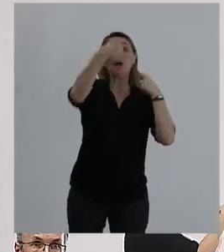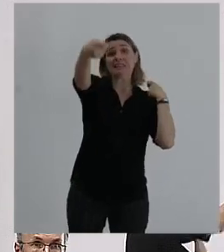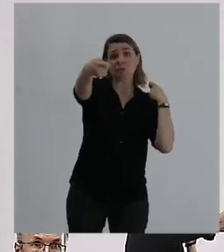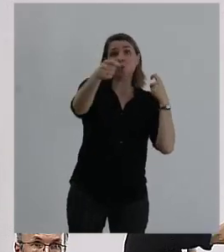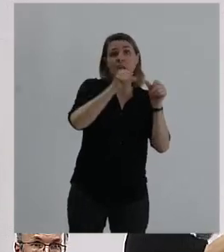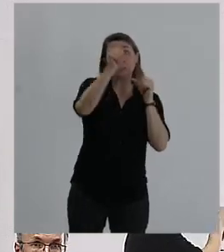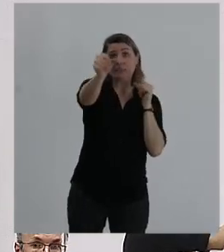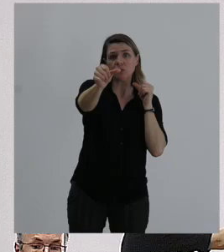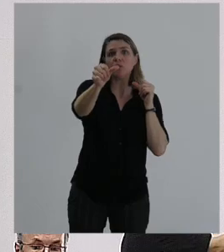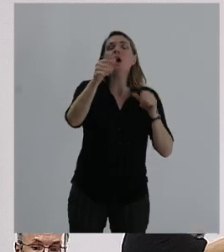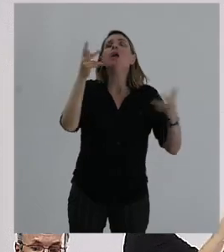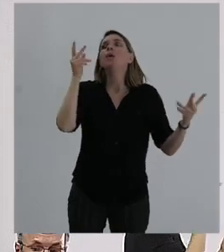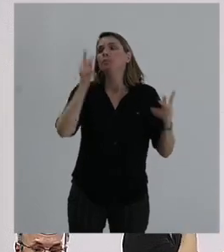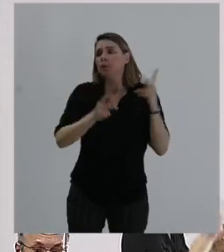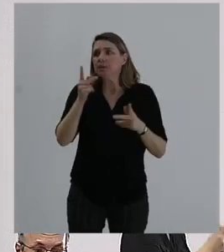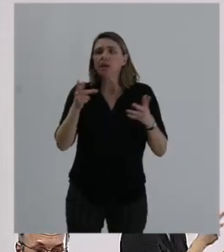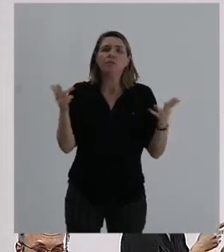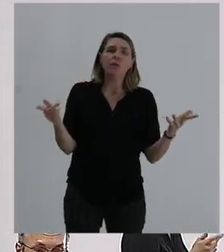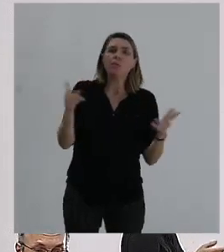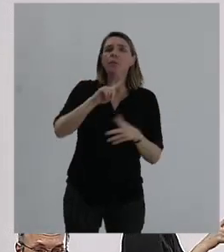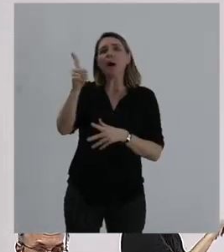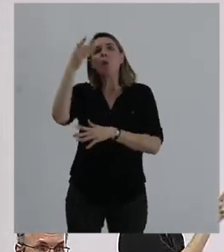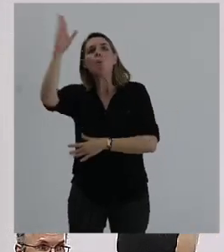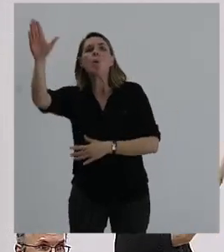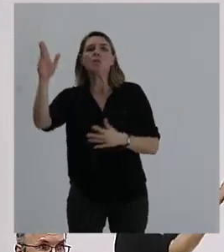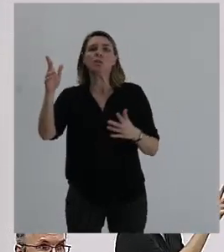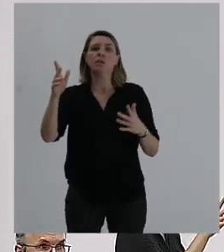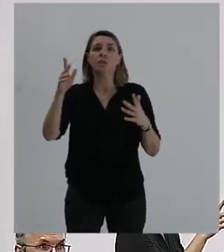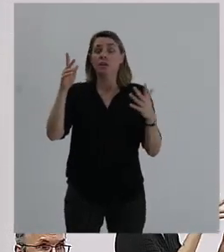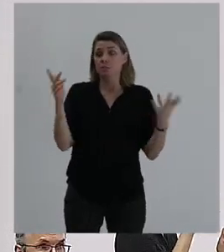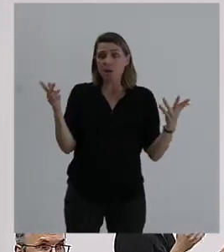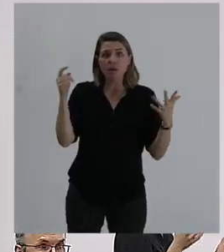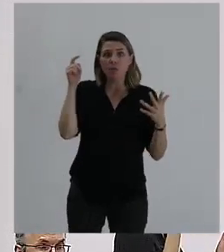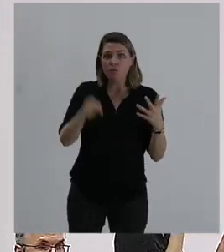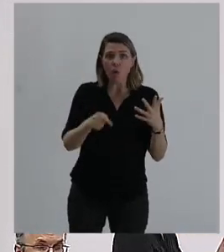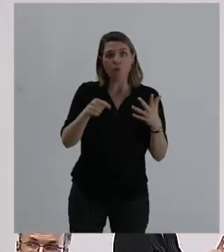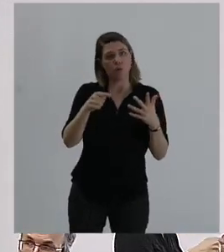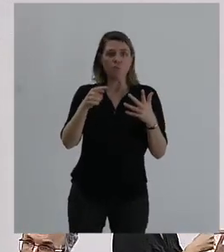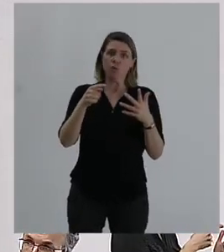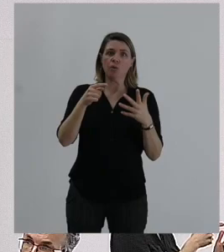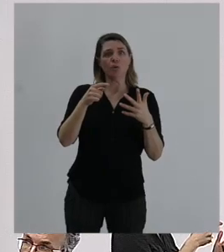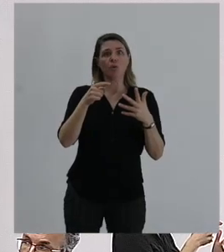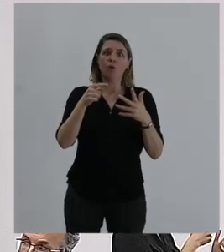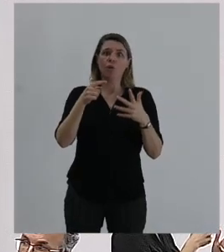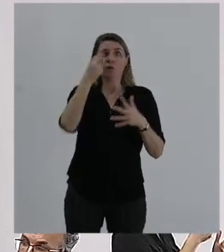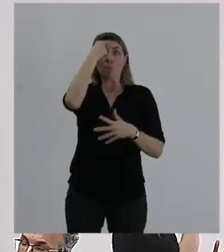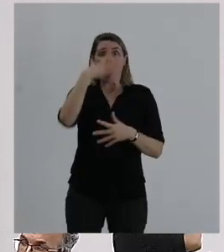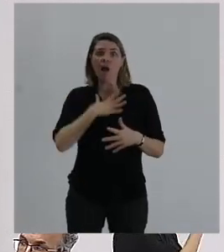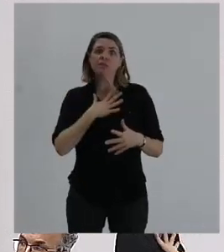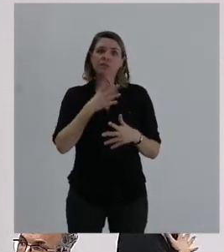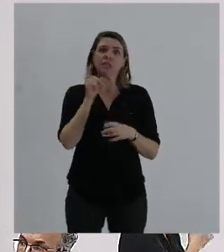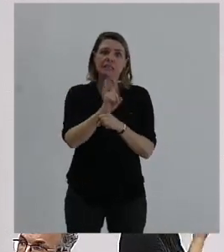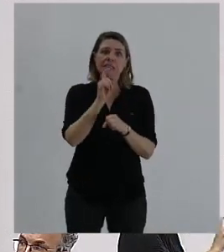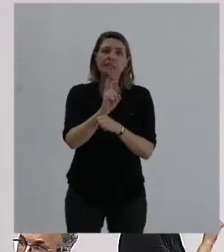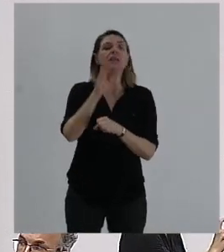délivrer, alors peut-être pas de la même manière qu'au dévisu, mais ne permette pas de délivrer notre posture critique. C'est pour ça qu'on fera